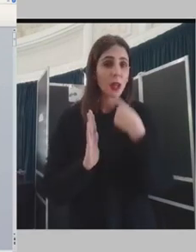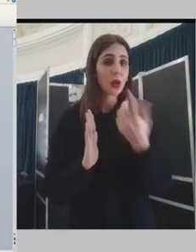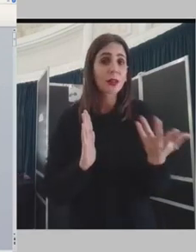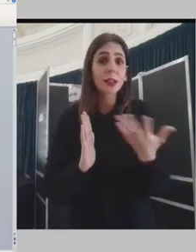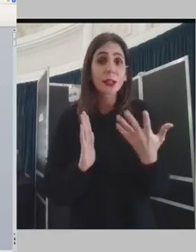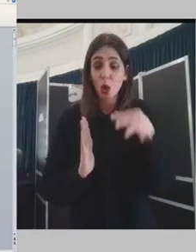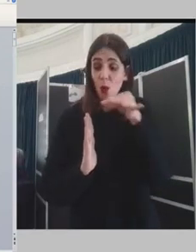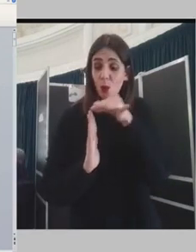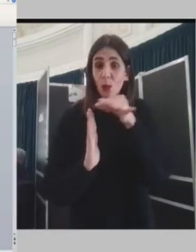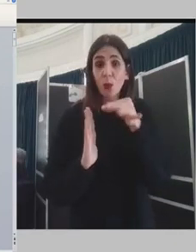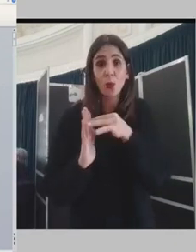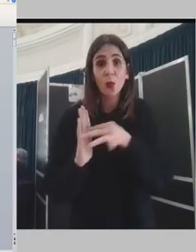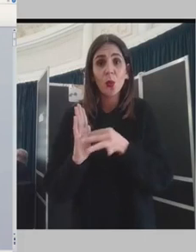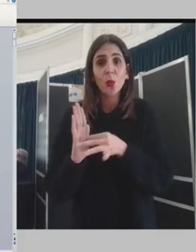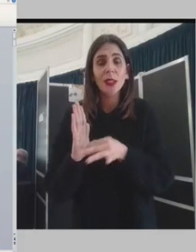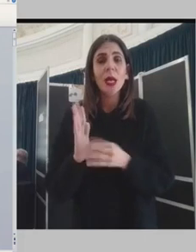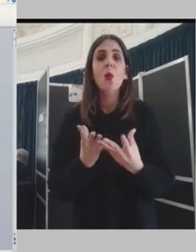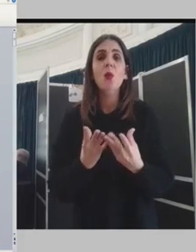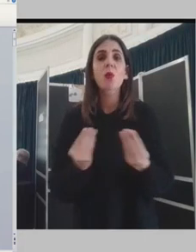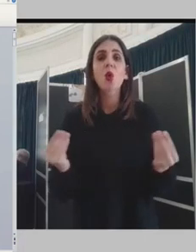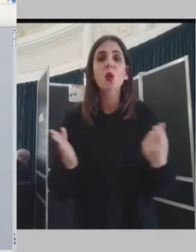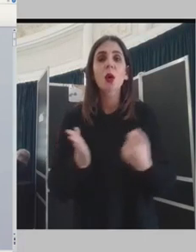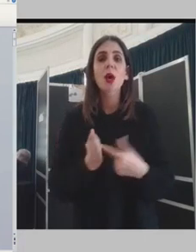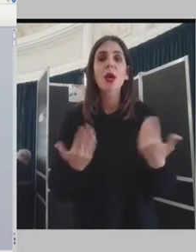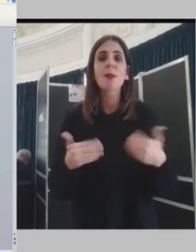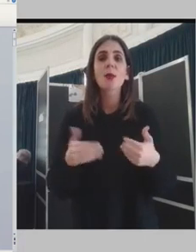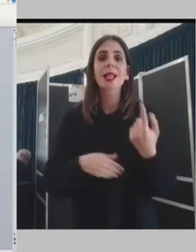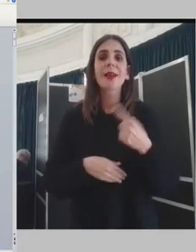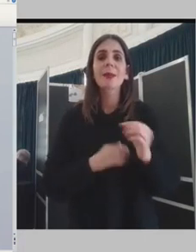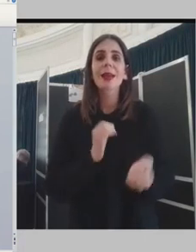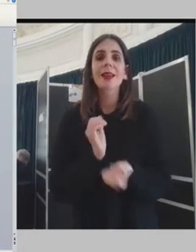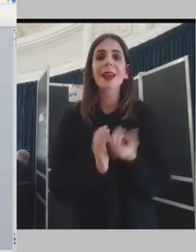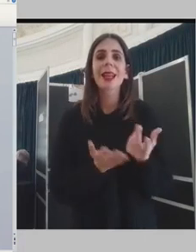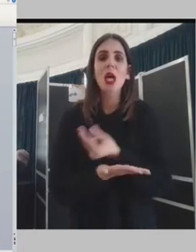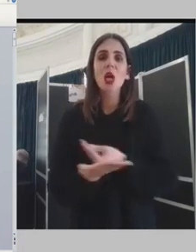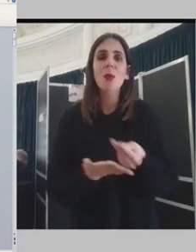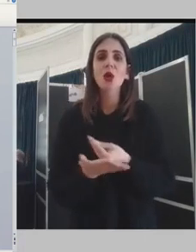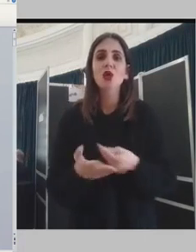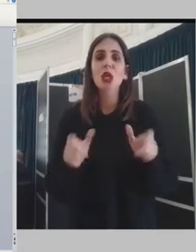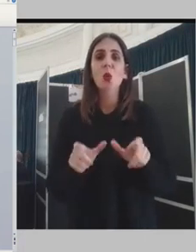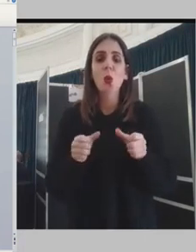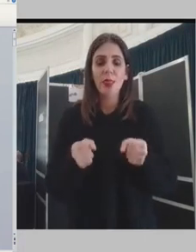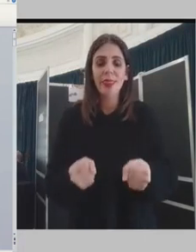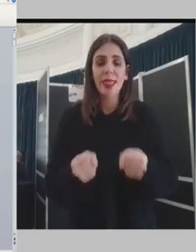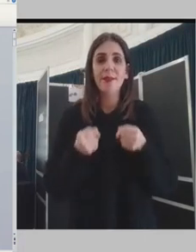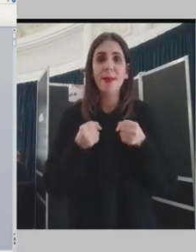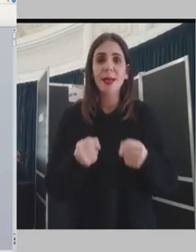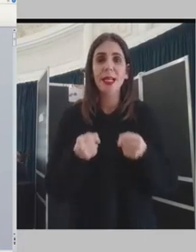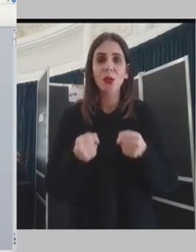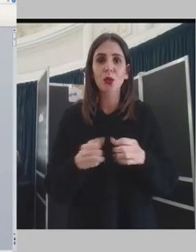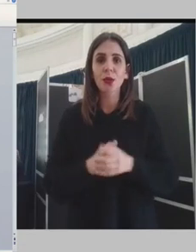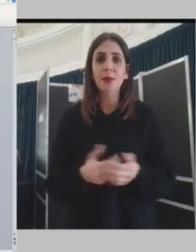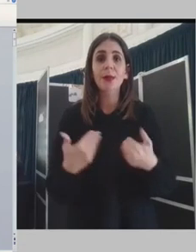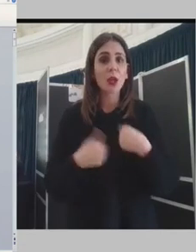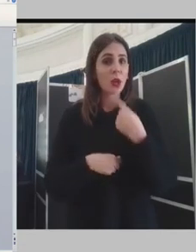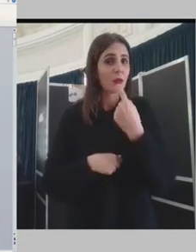punti cruciali per la realizzazione di un progetto di defibrillazione ed è per questo che dico che